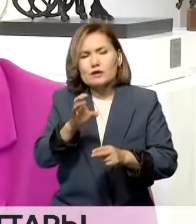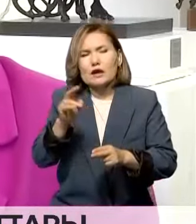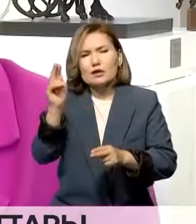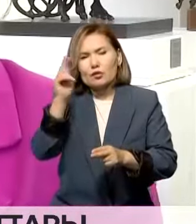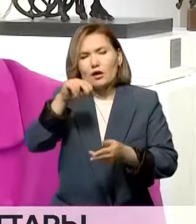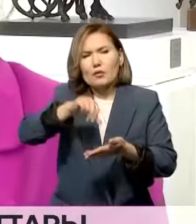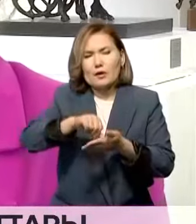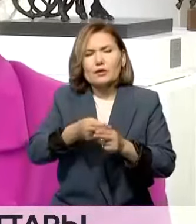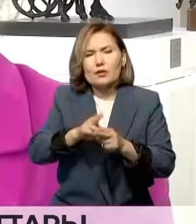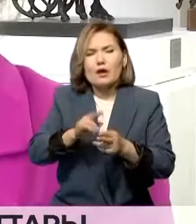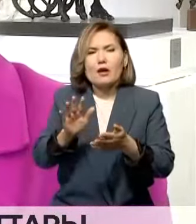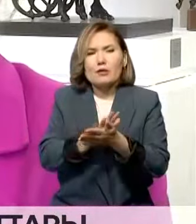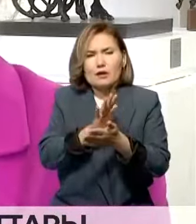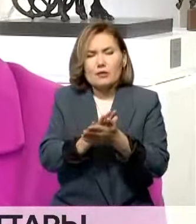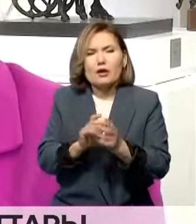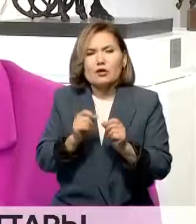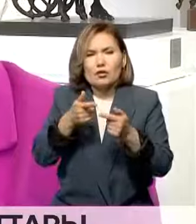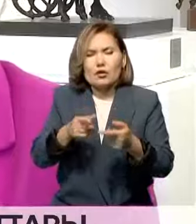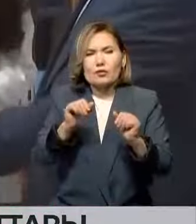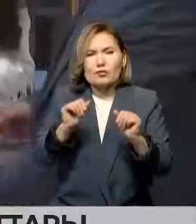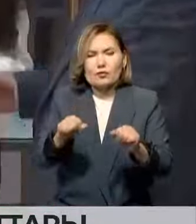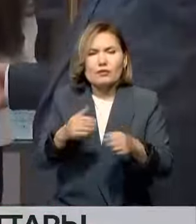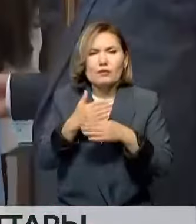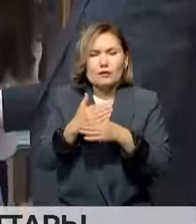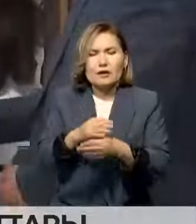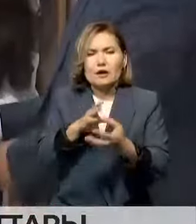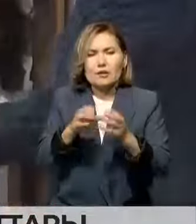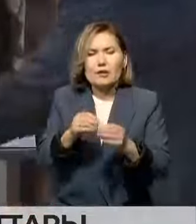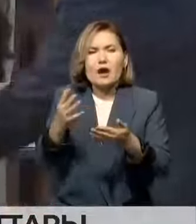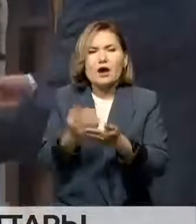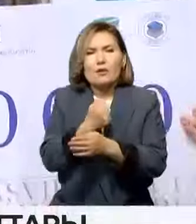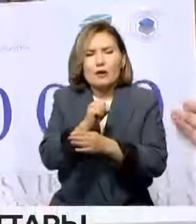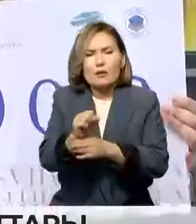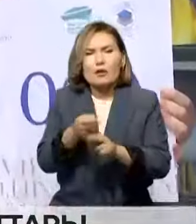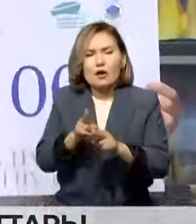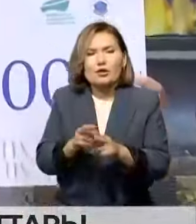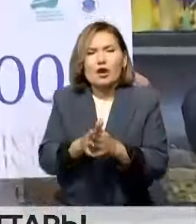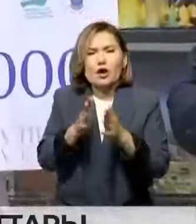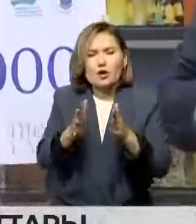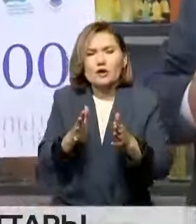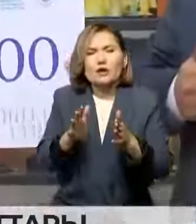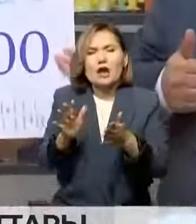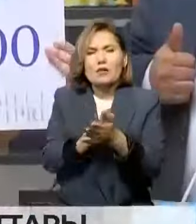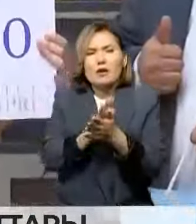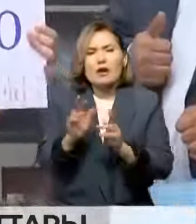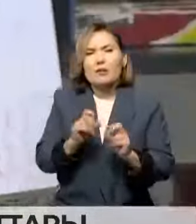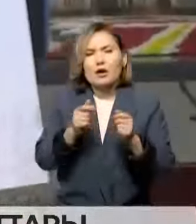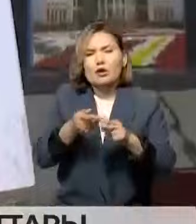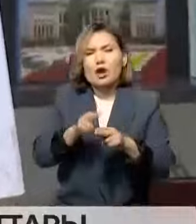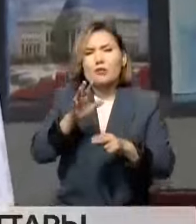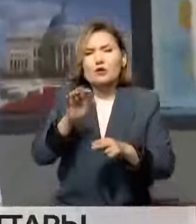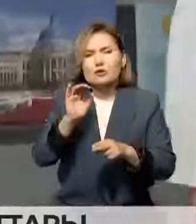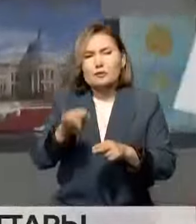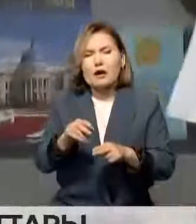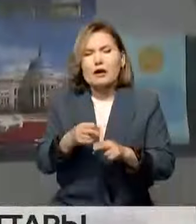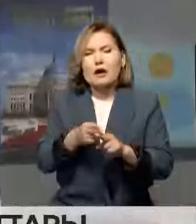келсе, яғни соның алғашқы жарналарын төлеп береміз. Премия жеңімпаздары қомақты білім гранттарын иеленді. 3-ші орынға 500 000, 2-ші